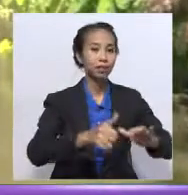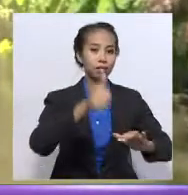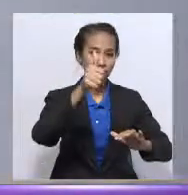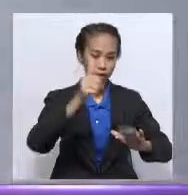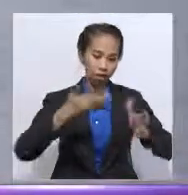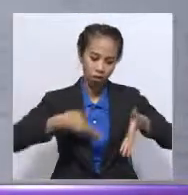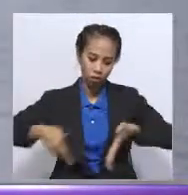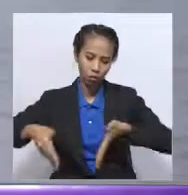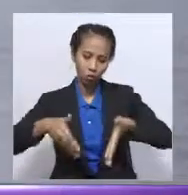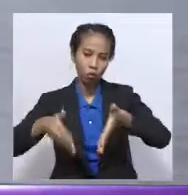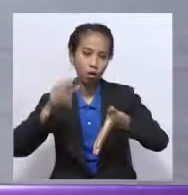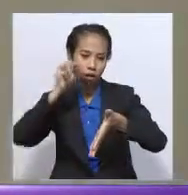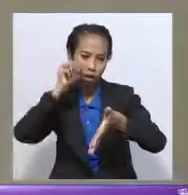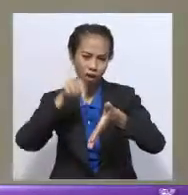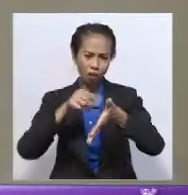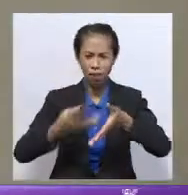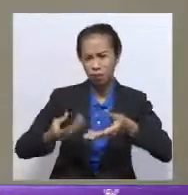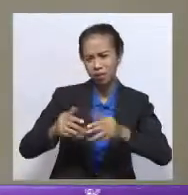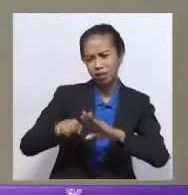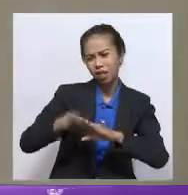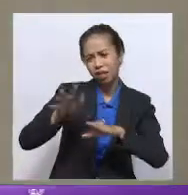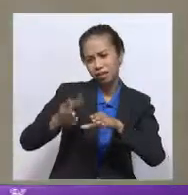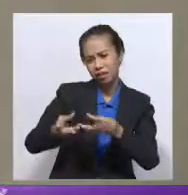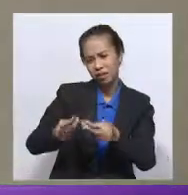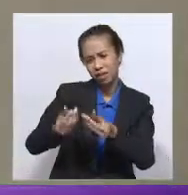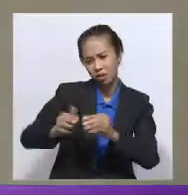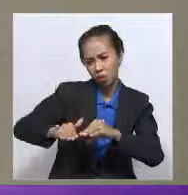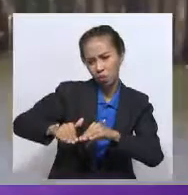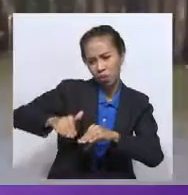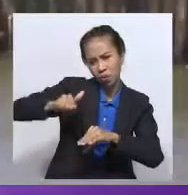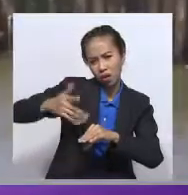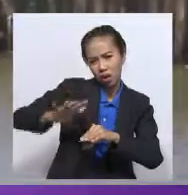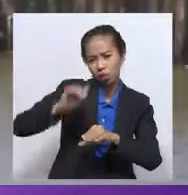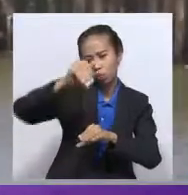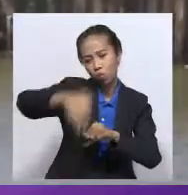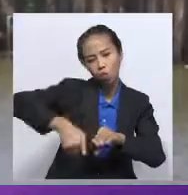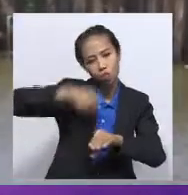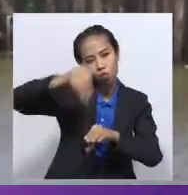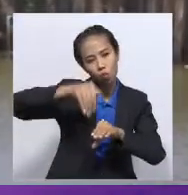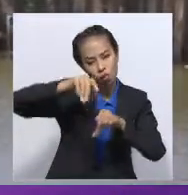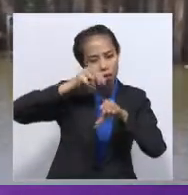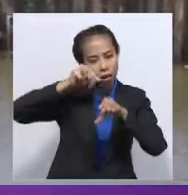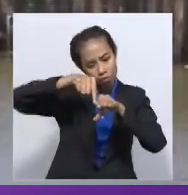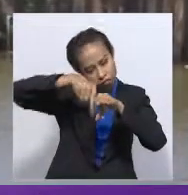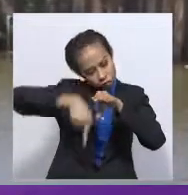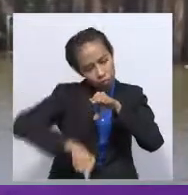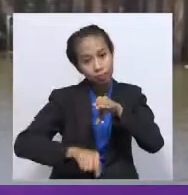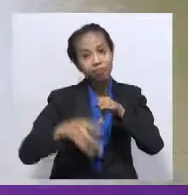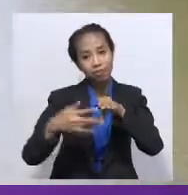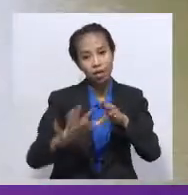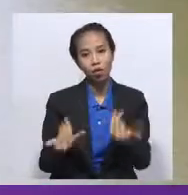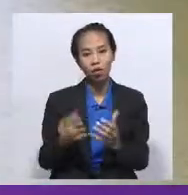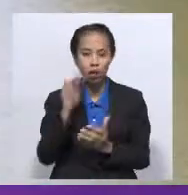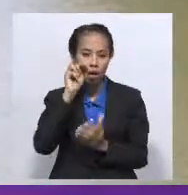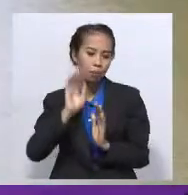กแม่น้ำเพชรบุรีที่มีความตื้นเขินและจัดการกับผู้บุกรุกลำคลองริมน้ำเพชรบุรีเพิ่มแหล่งกักเ